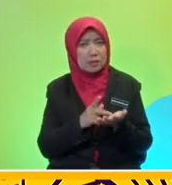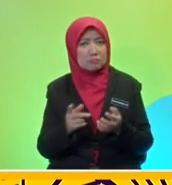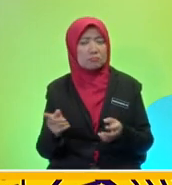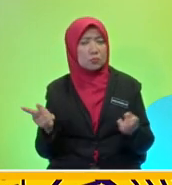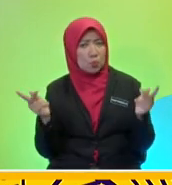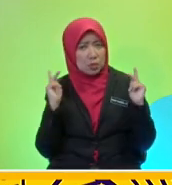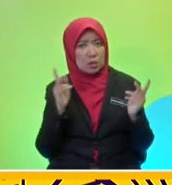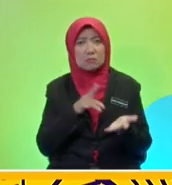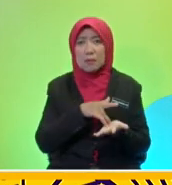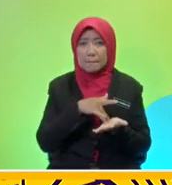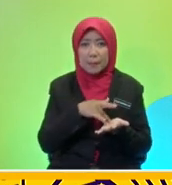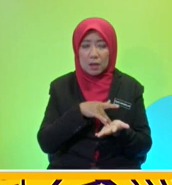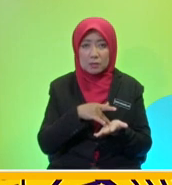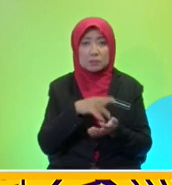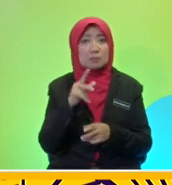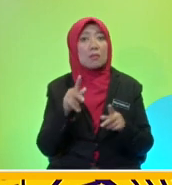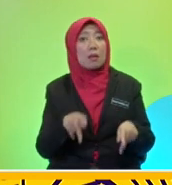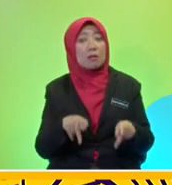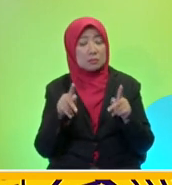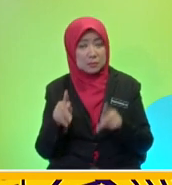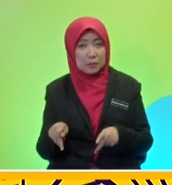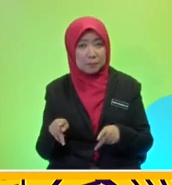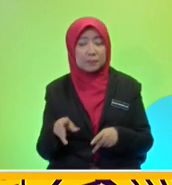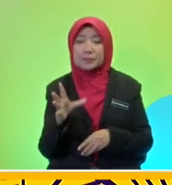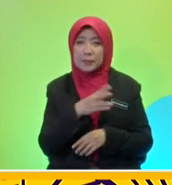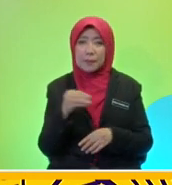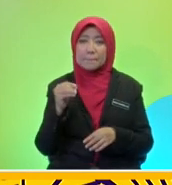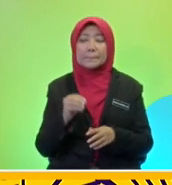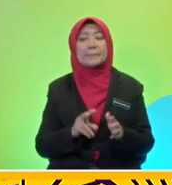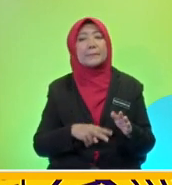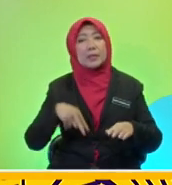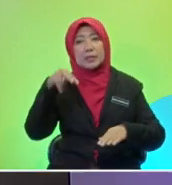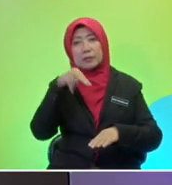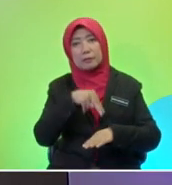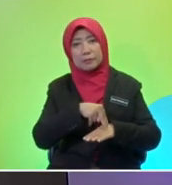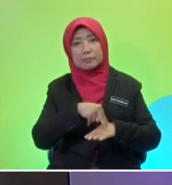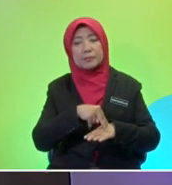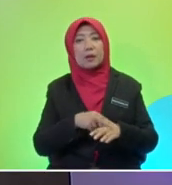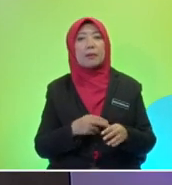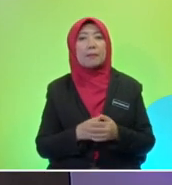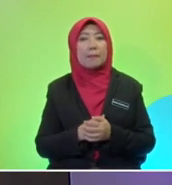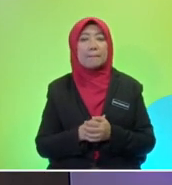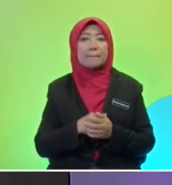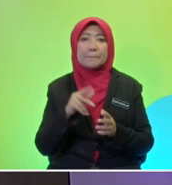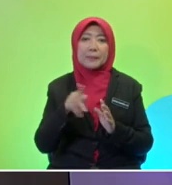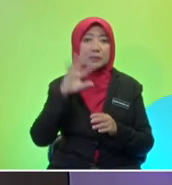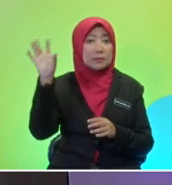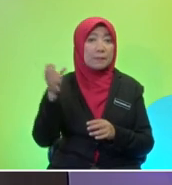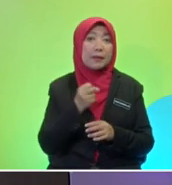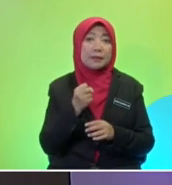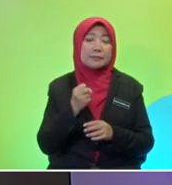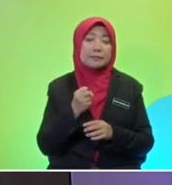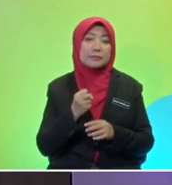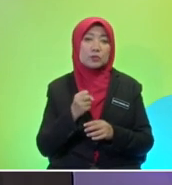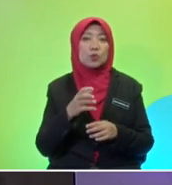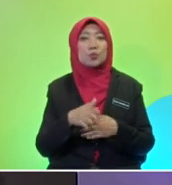kelemahan murid supaya permainan tersebut dan yang ketiga adalah meningkatkan pencapaian dalam pemeliharaan kalau mereka Paham menanyakan jadi mudahlah